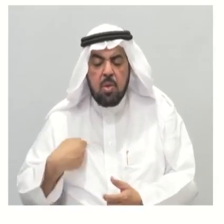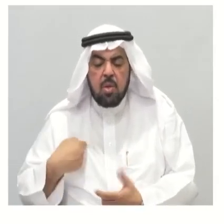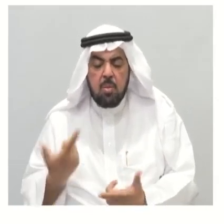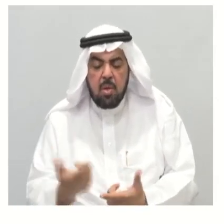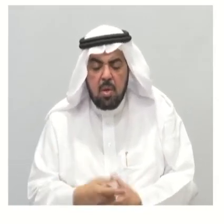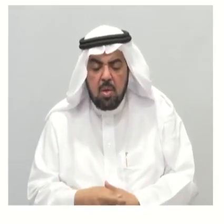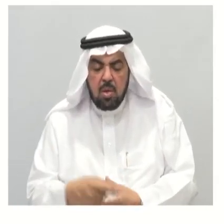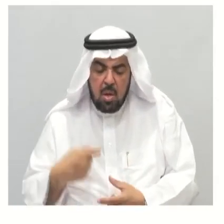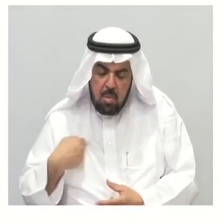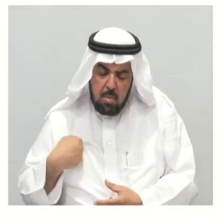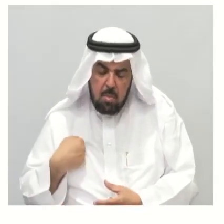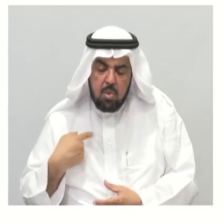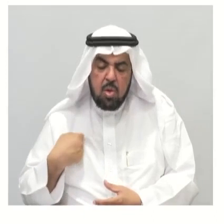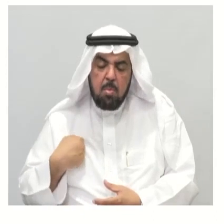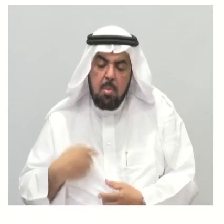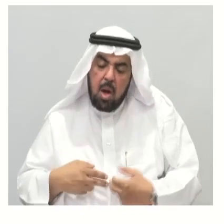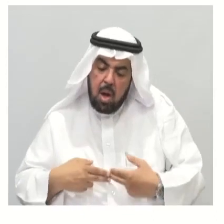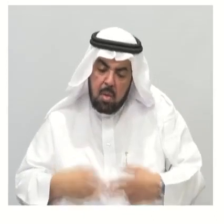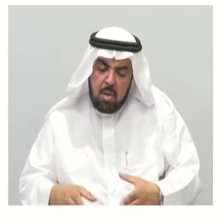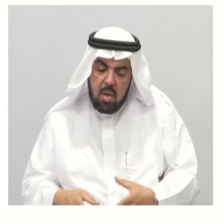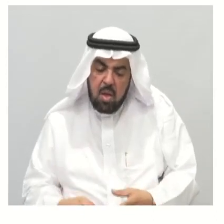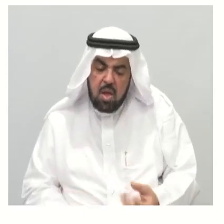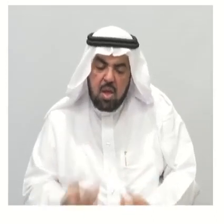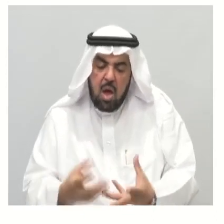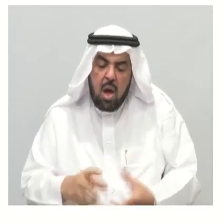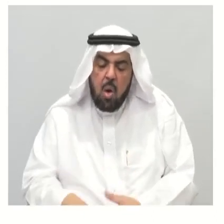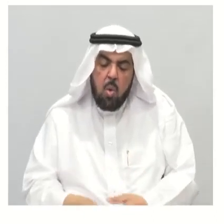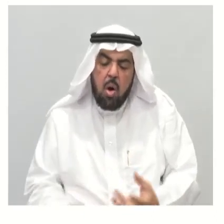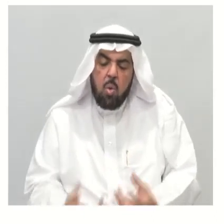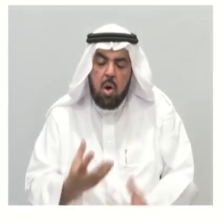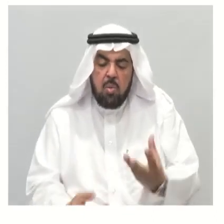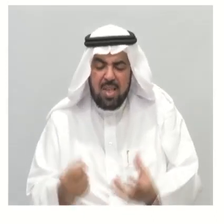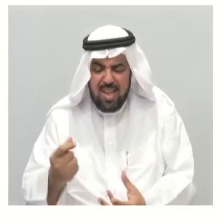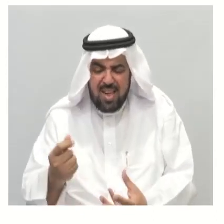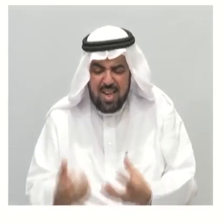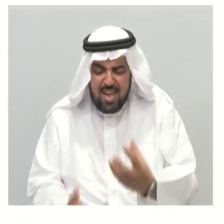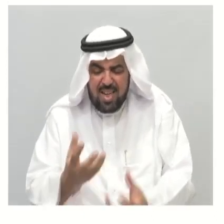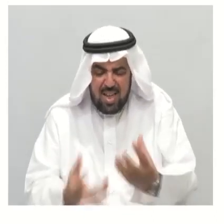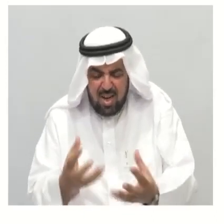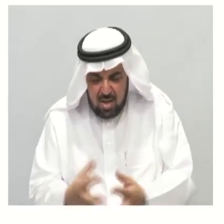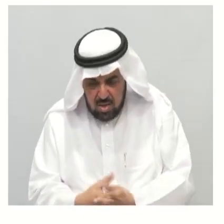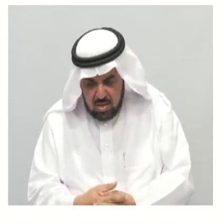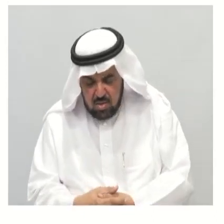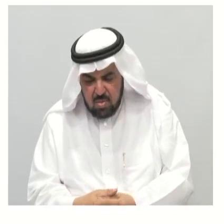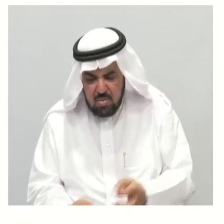أسميها؟ ممتاز، إنها تسمى قابلية الاشتعال أو قابلية الاحتراق. إذن هي من